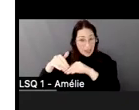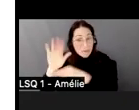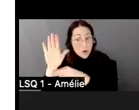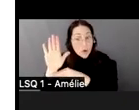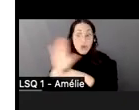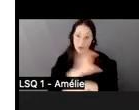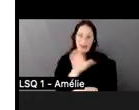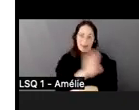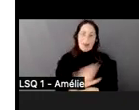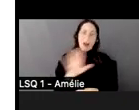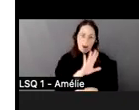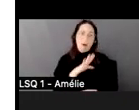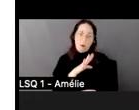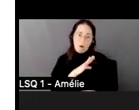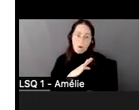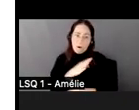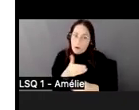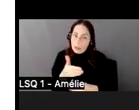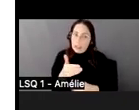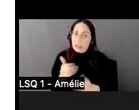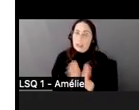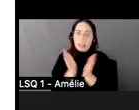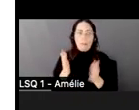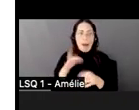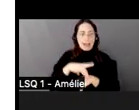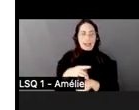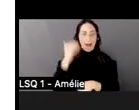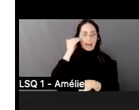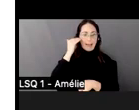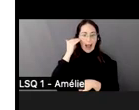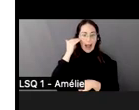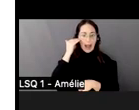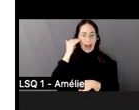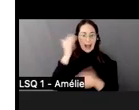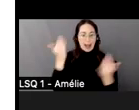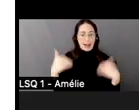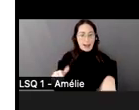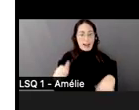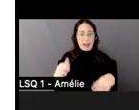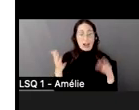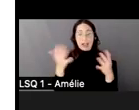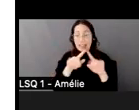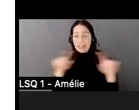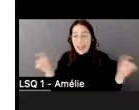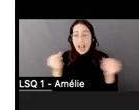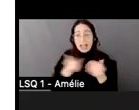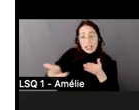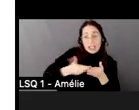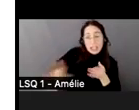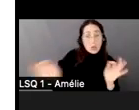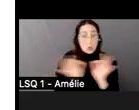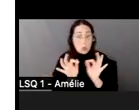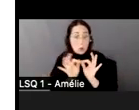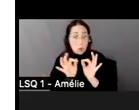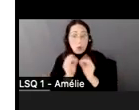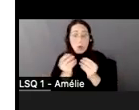au Canada vivront avec une maladie mentale. Les coûts économiques associés à la maladie mentale au